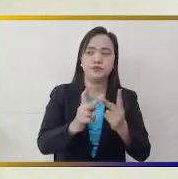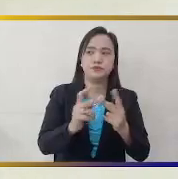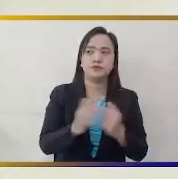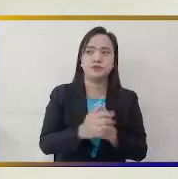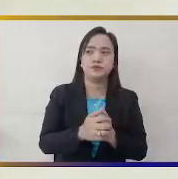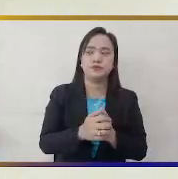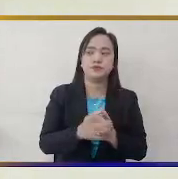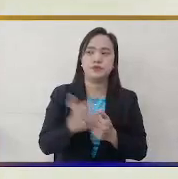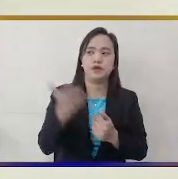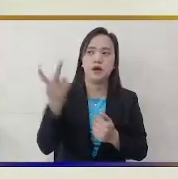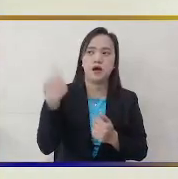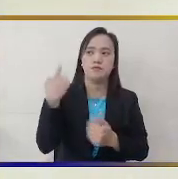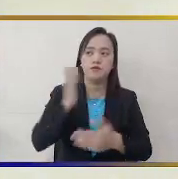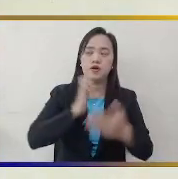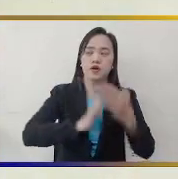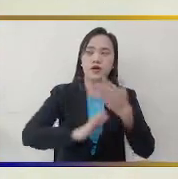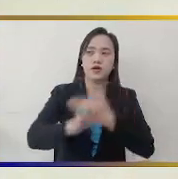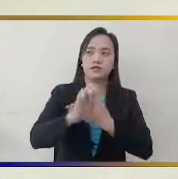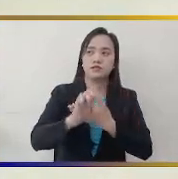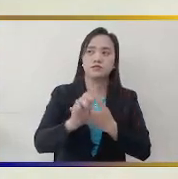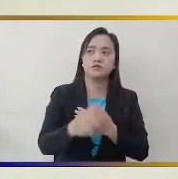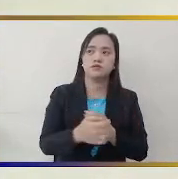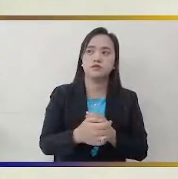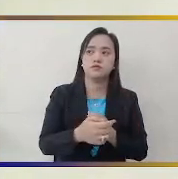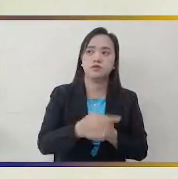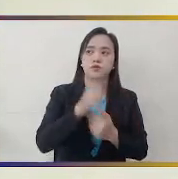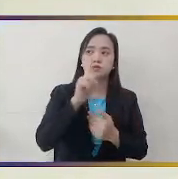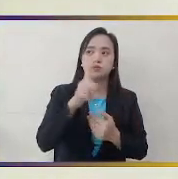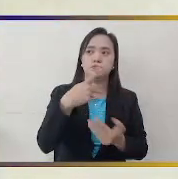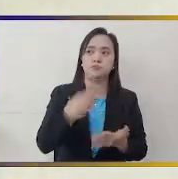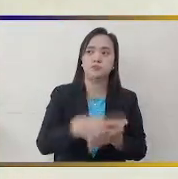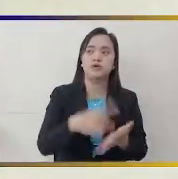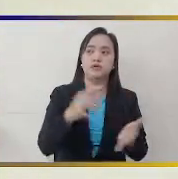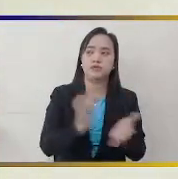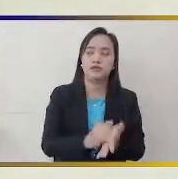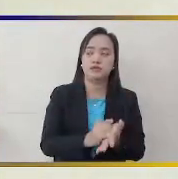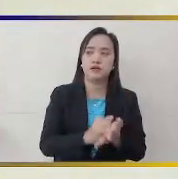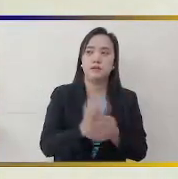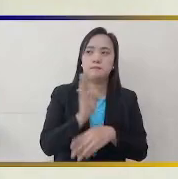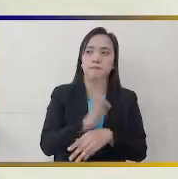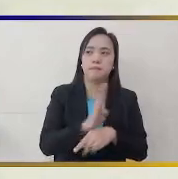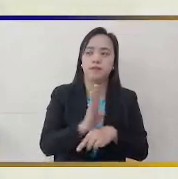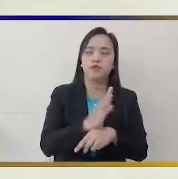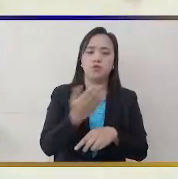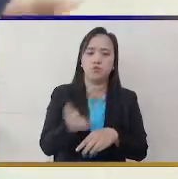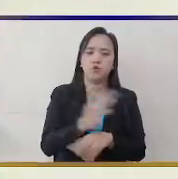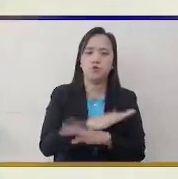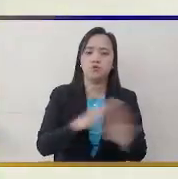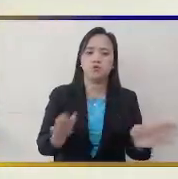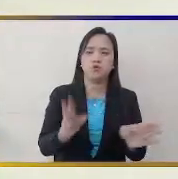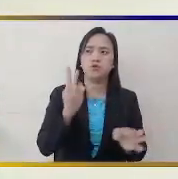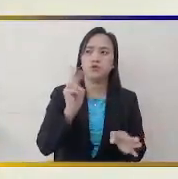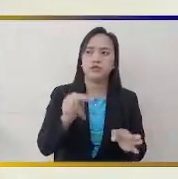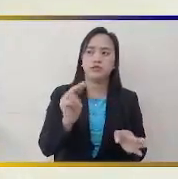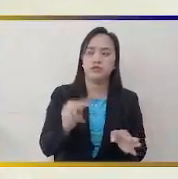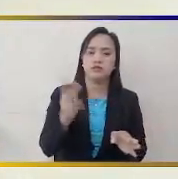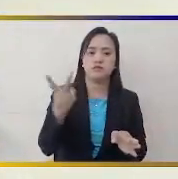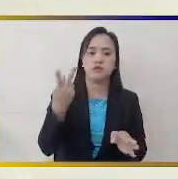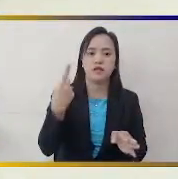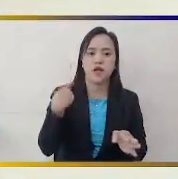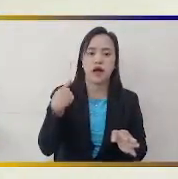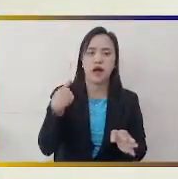sa mula doun sa extra income mo that is business hindi mo kinakailangang magtayo ka ng anumang bagay ng tindahan